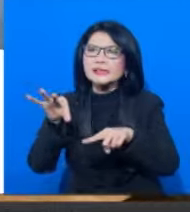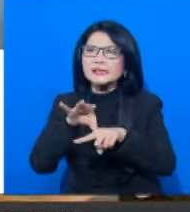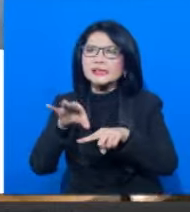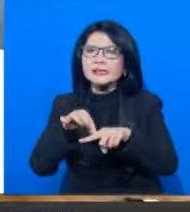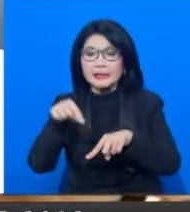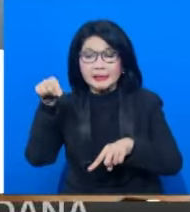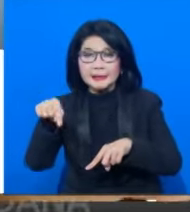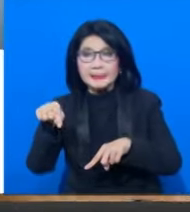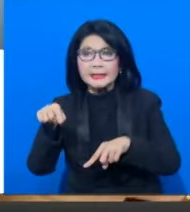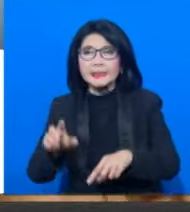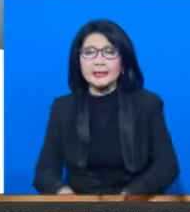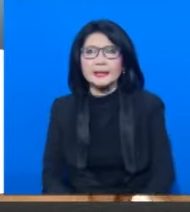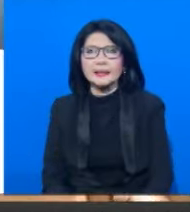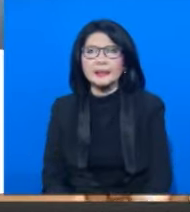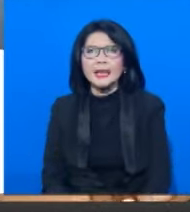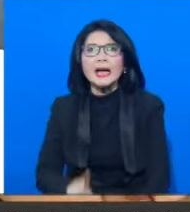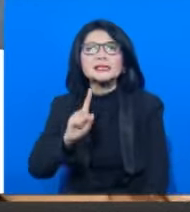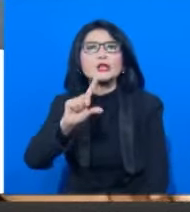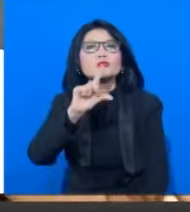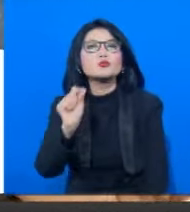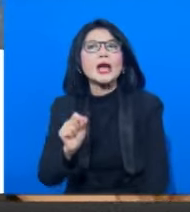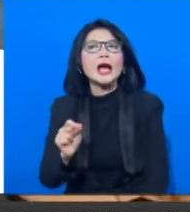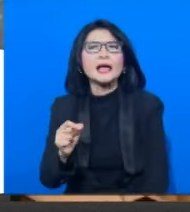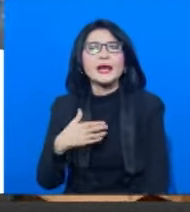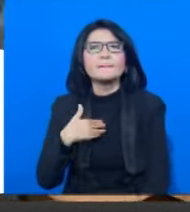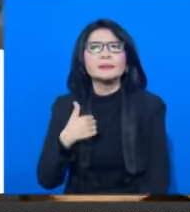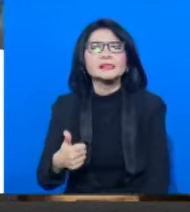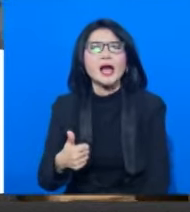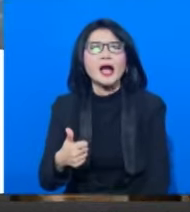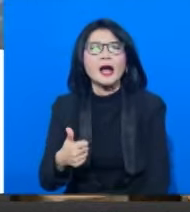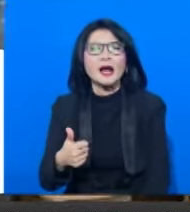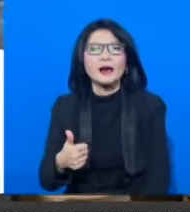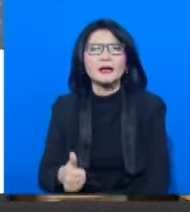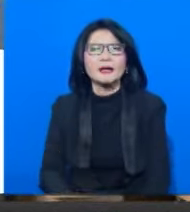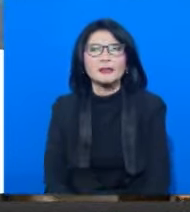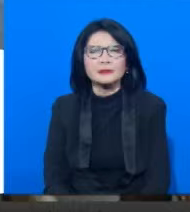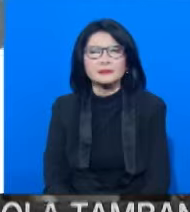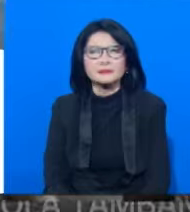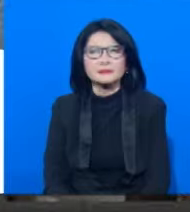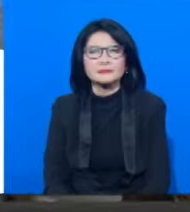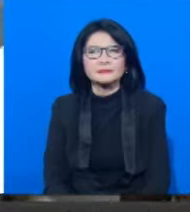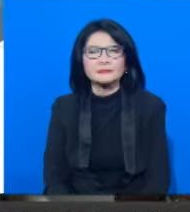tadi ini per bulan ya bisa sampai